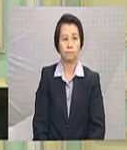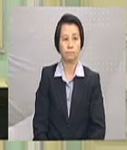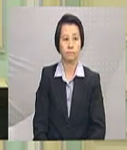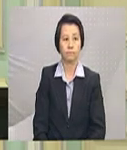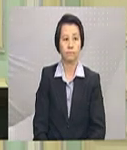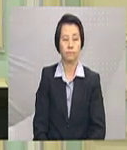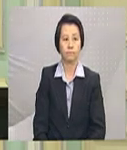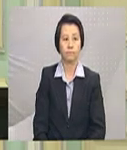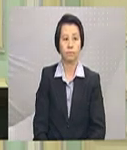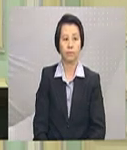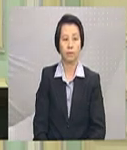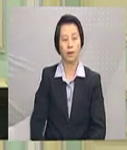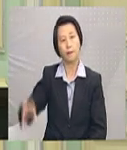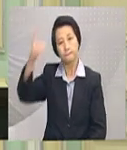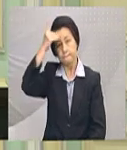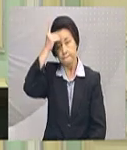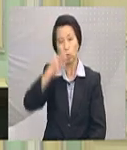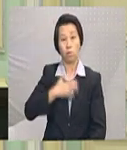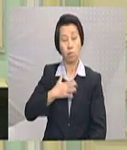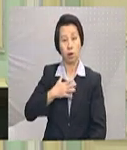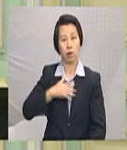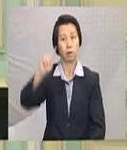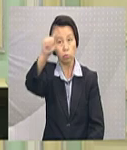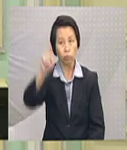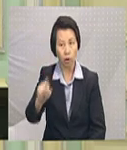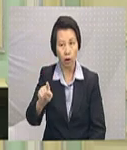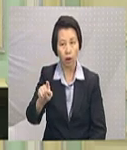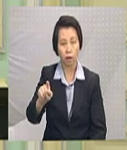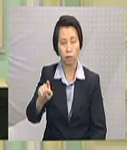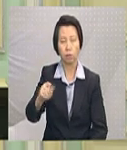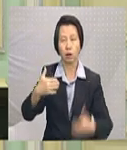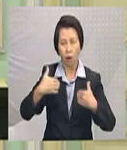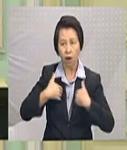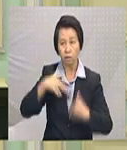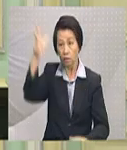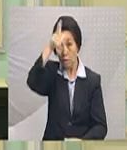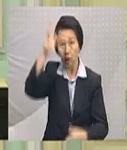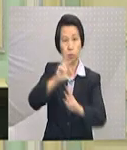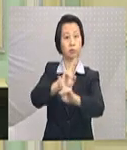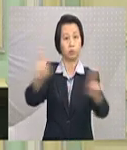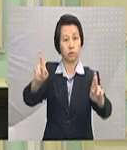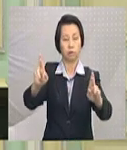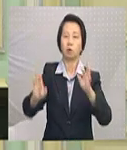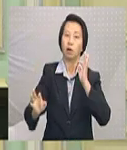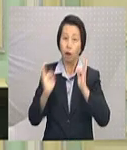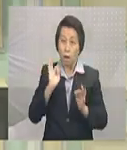Saya Dato' Sri. Soalan saya, adakah kerajaan telah bersedia jika ada